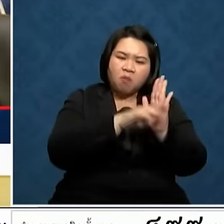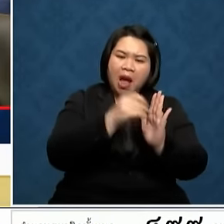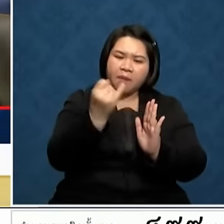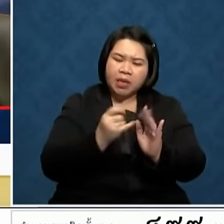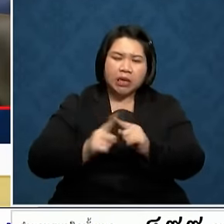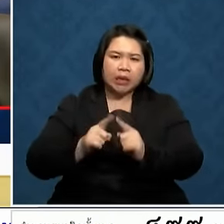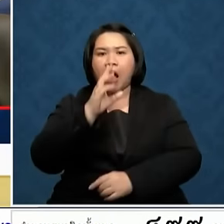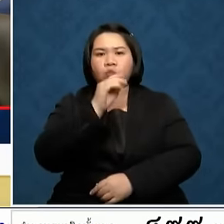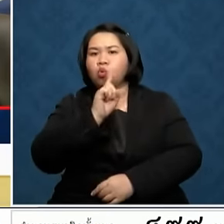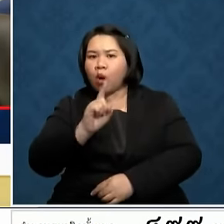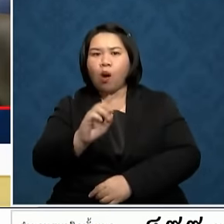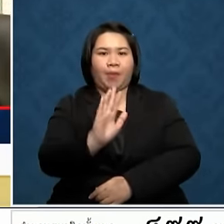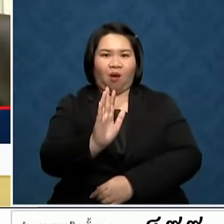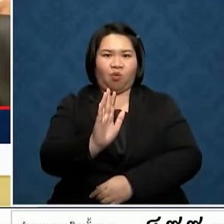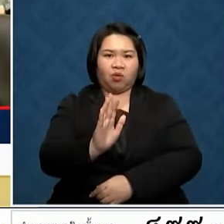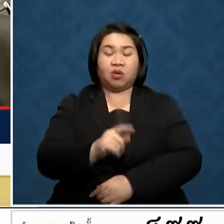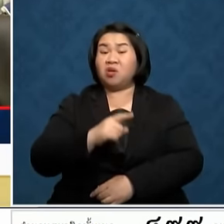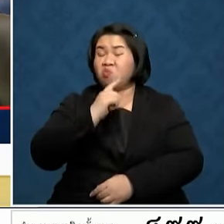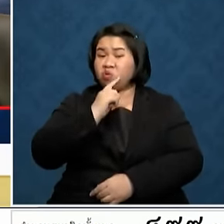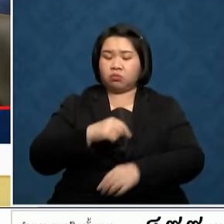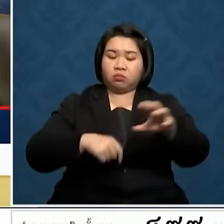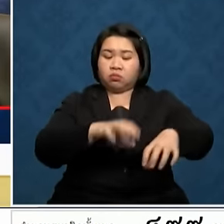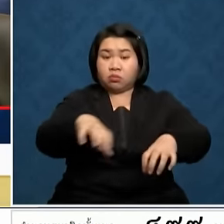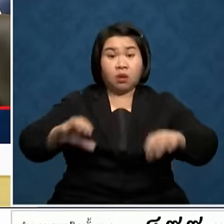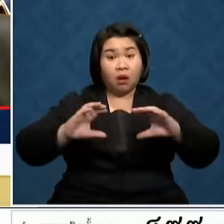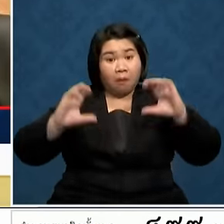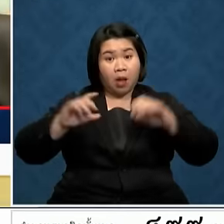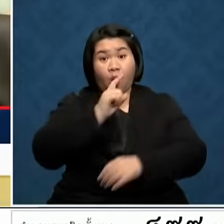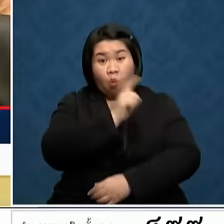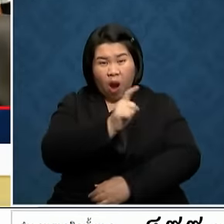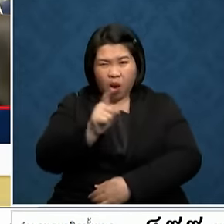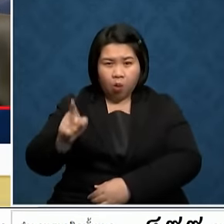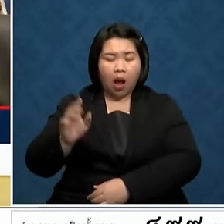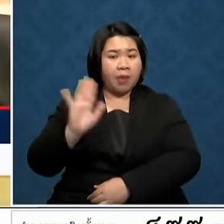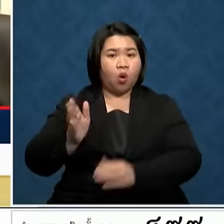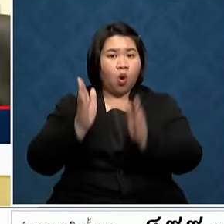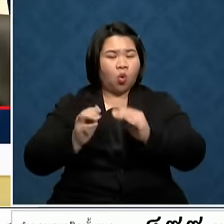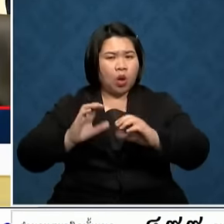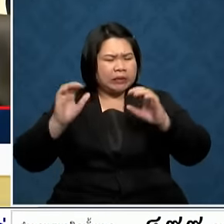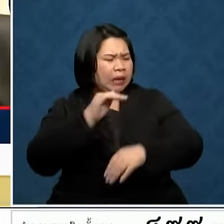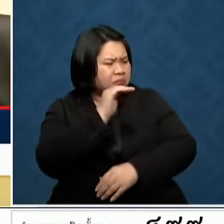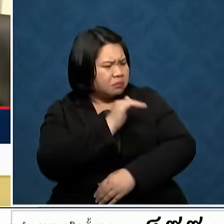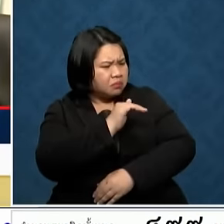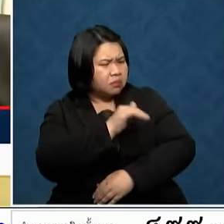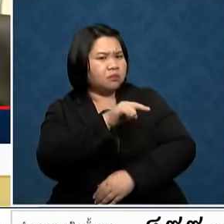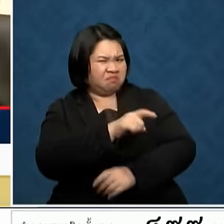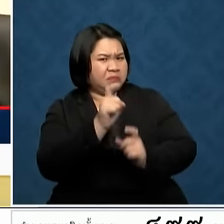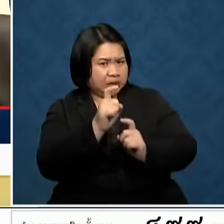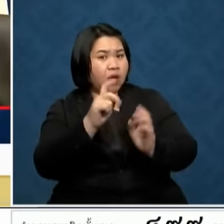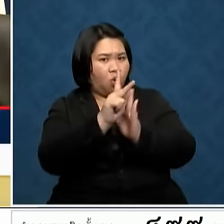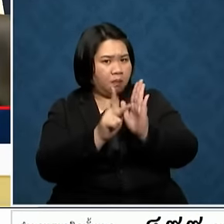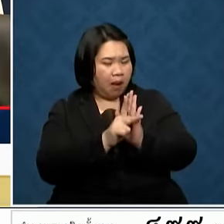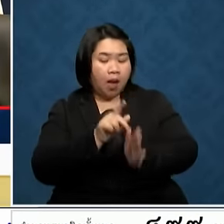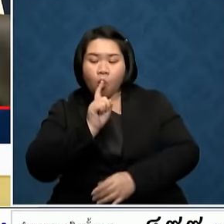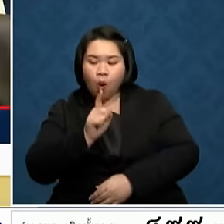าก็จะเปเคแล้ท่กไมตไปโทษอยงานรสหอว่าขรการตๆทออกมาทักท้วงเกี่วกคามเสียงทางกฎหมายrac